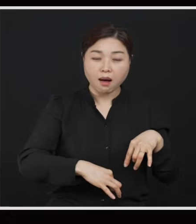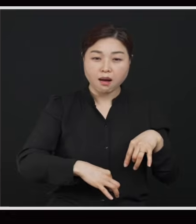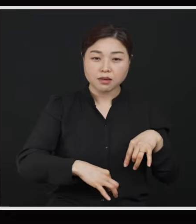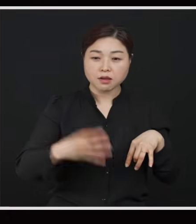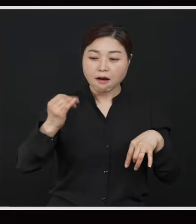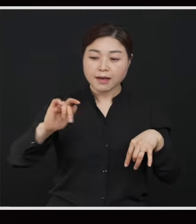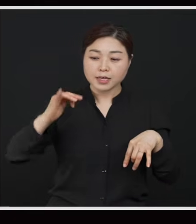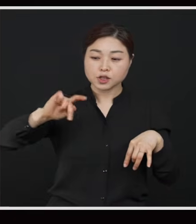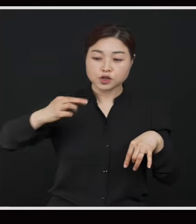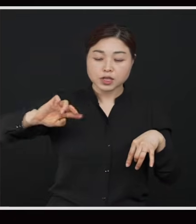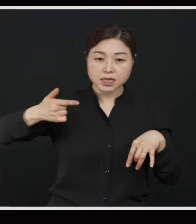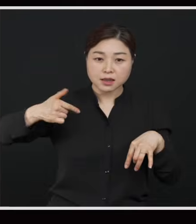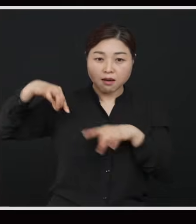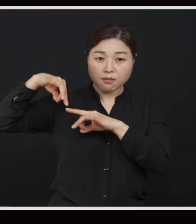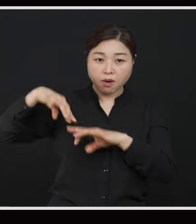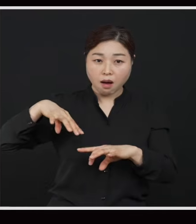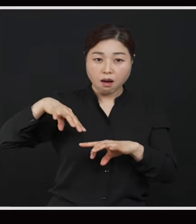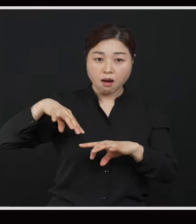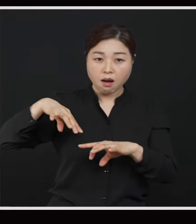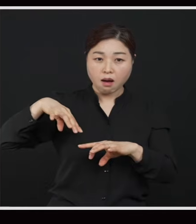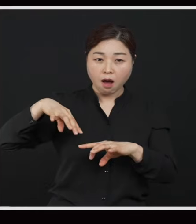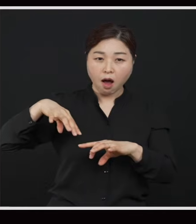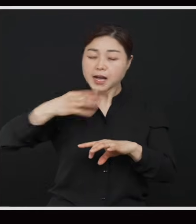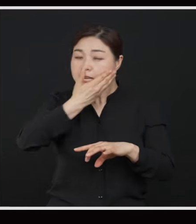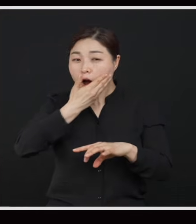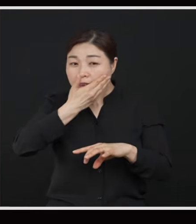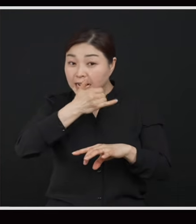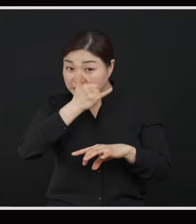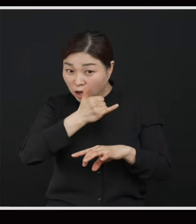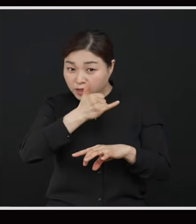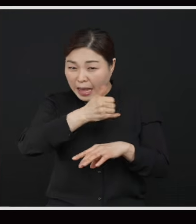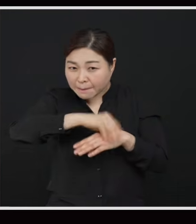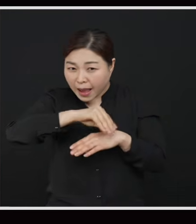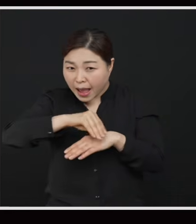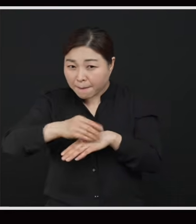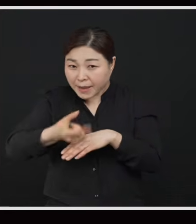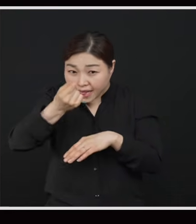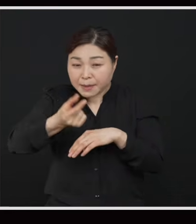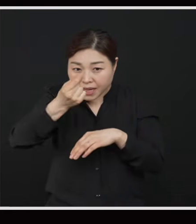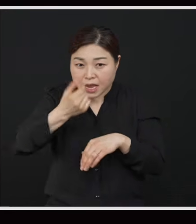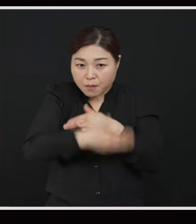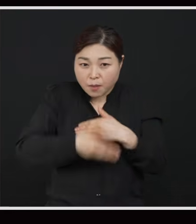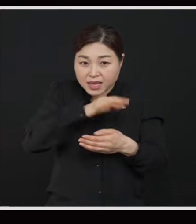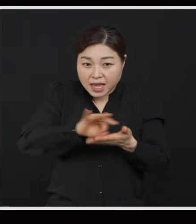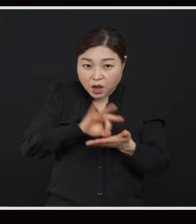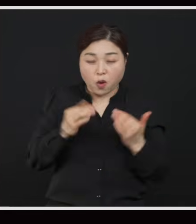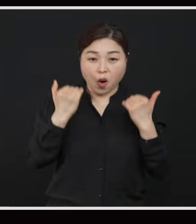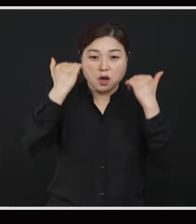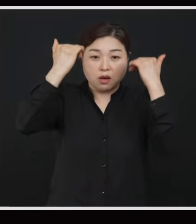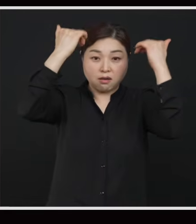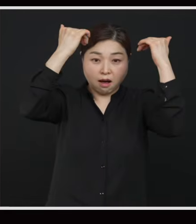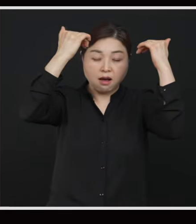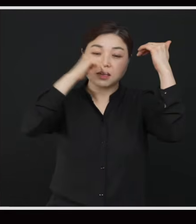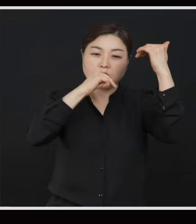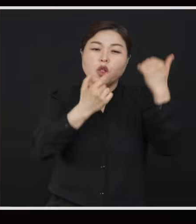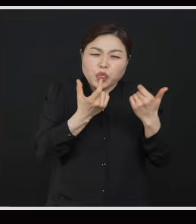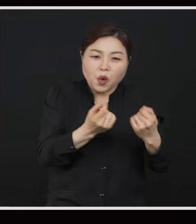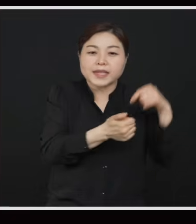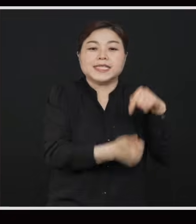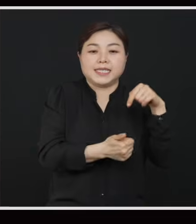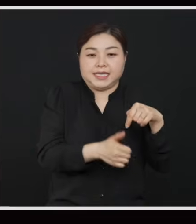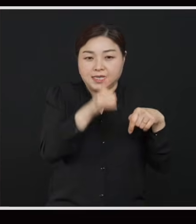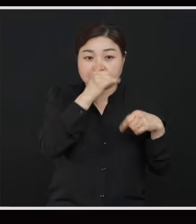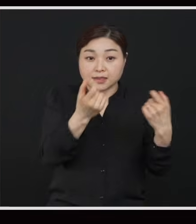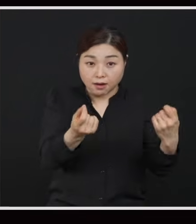하는데 인슐린이라는 게 영양분이 있을 때 그거 흡수해가지고 성장해 이런 걸 지시를 하는